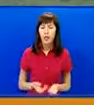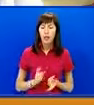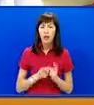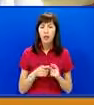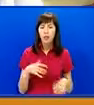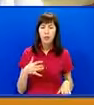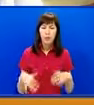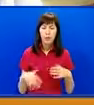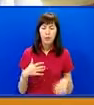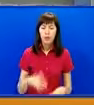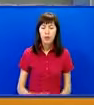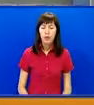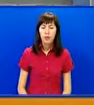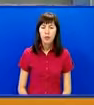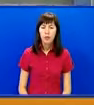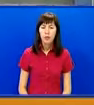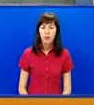ленью.